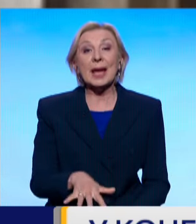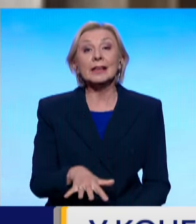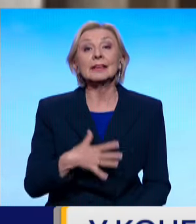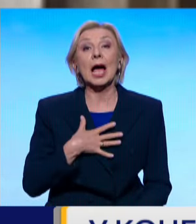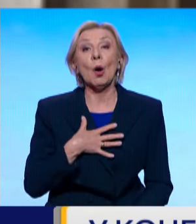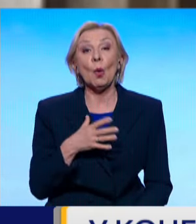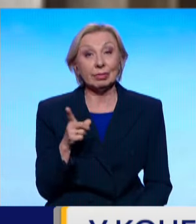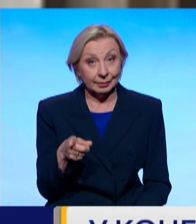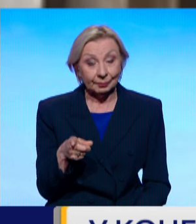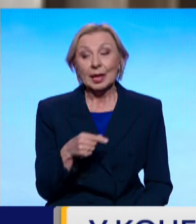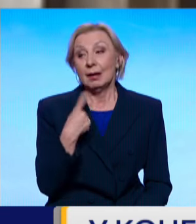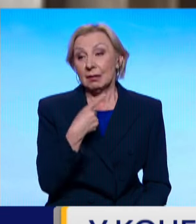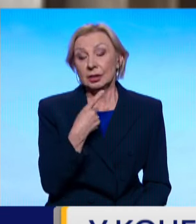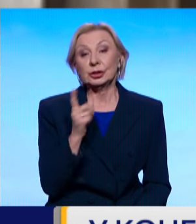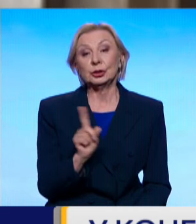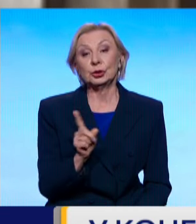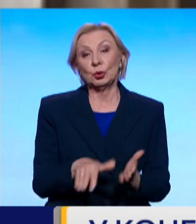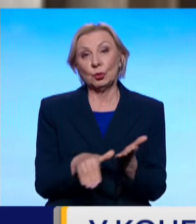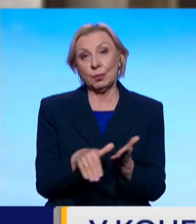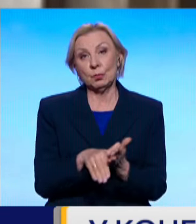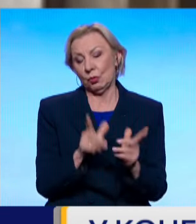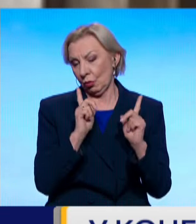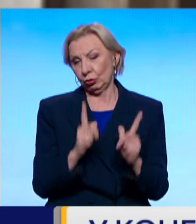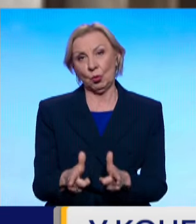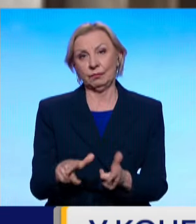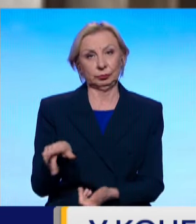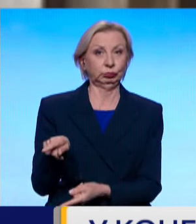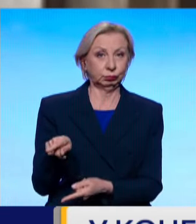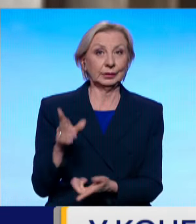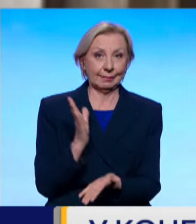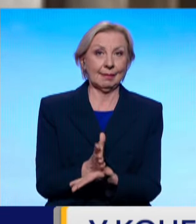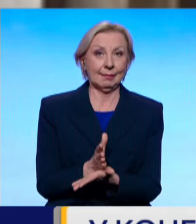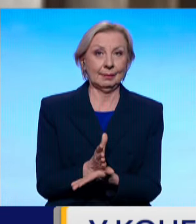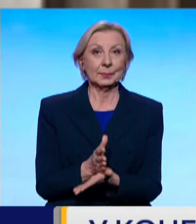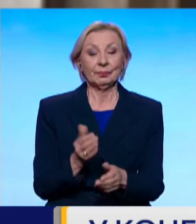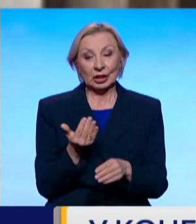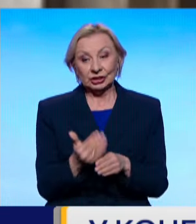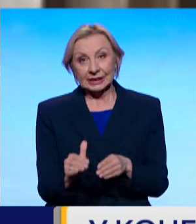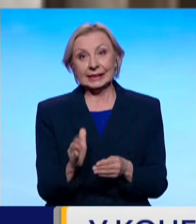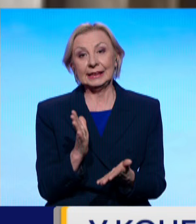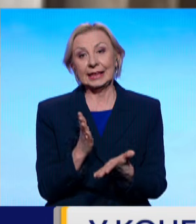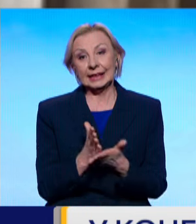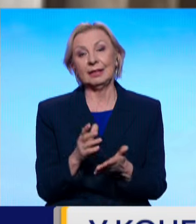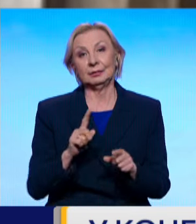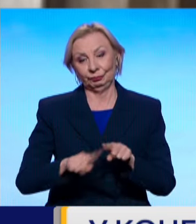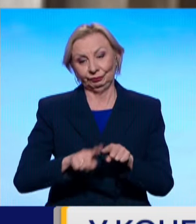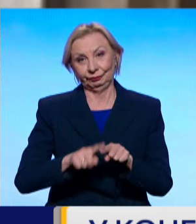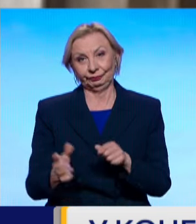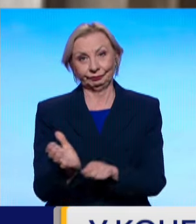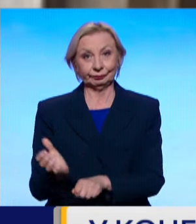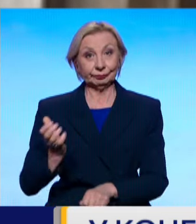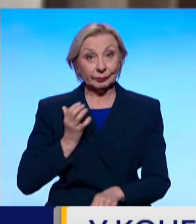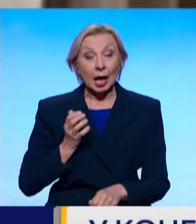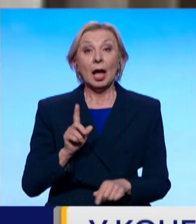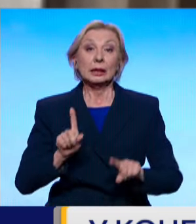і в Білому домі, що, ну, допомога вона вже готова. Вона, ну, якась там якась частина цієї допомоги, вона має надійти якомога швидше. А